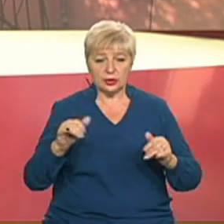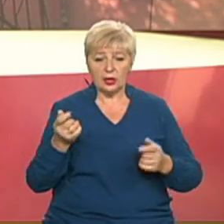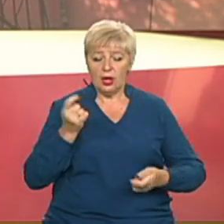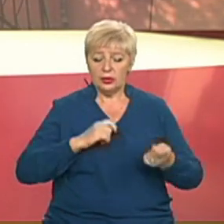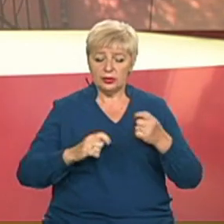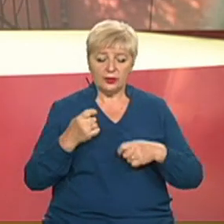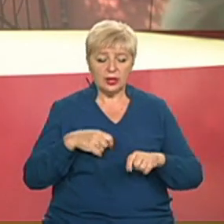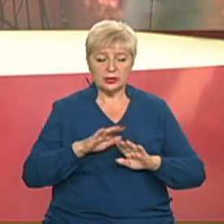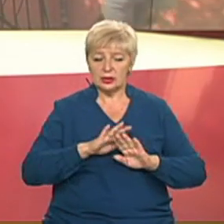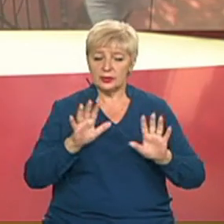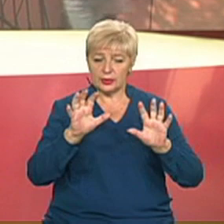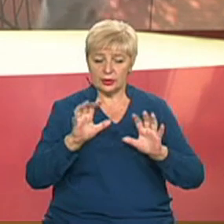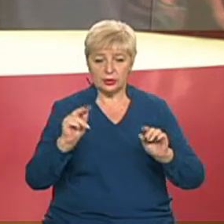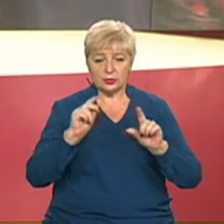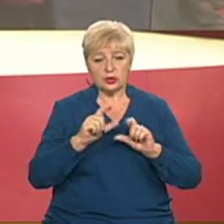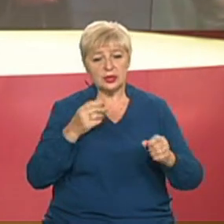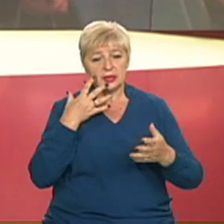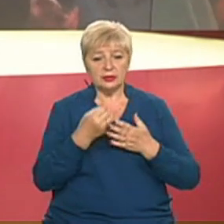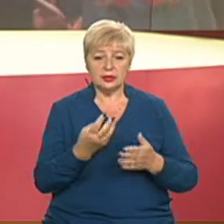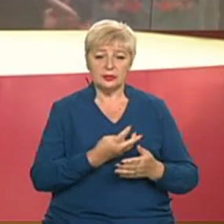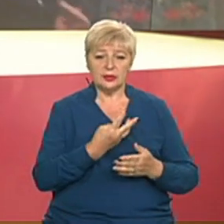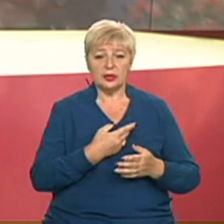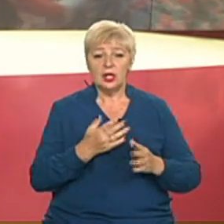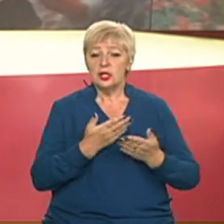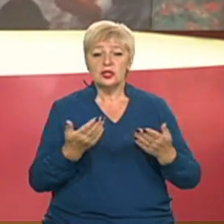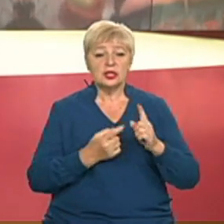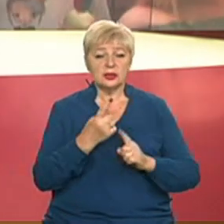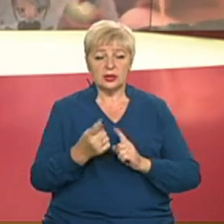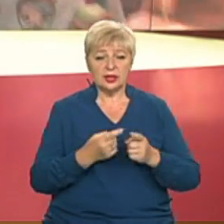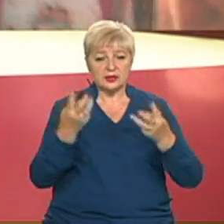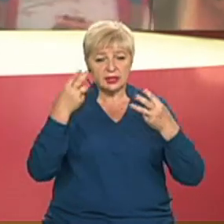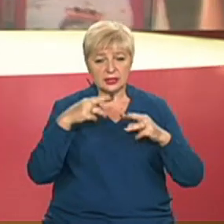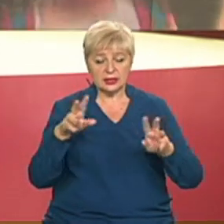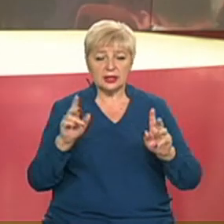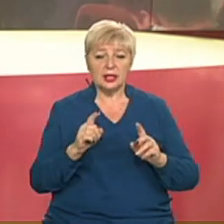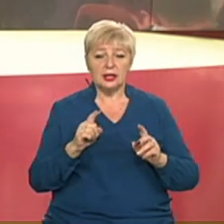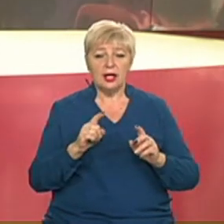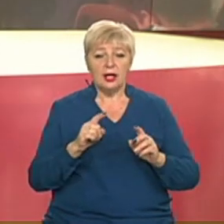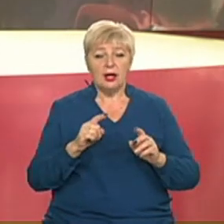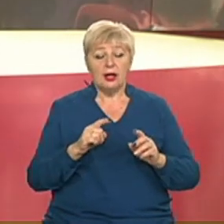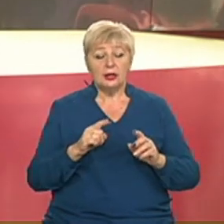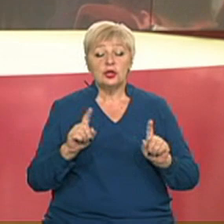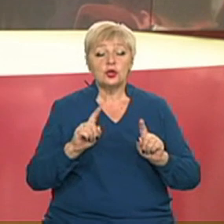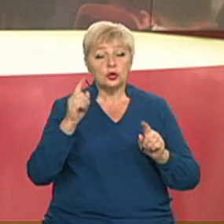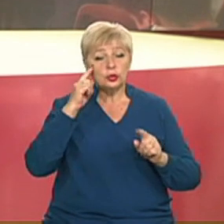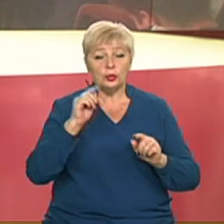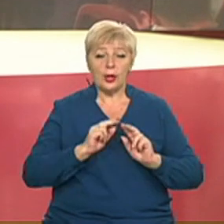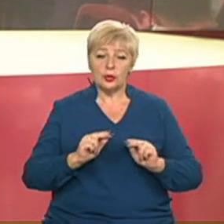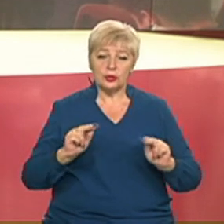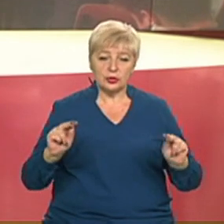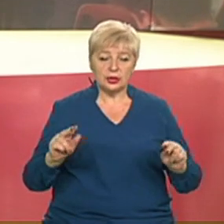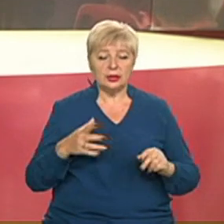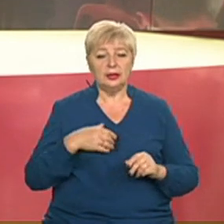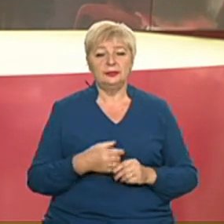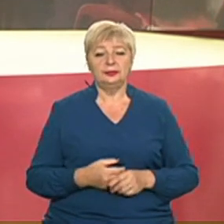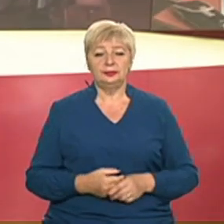власним бажанням. Чи змінився стиль сучасних дітей? І що про це думають вчителі? Про шкільну реформу в дії дізнавалась